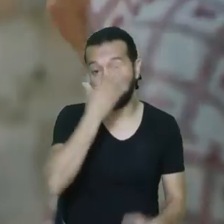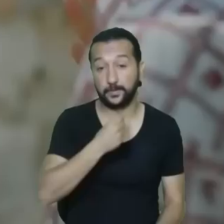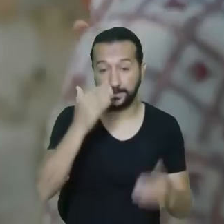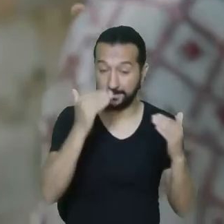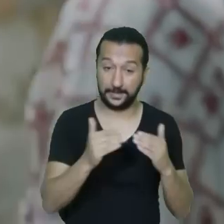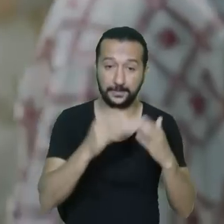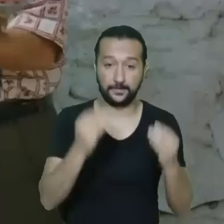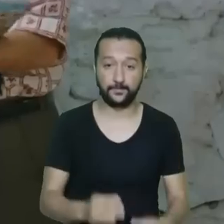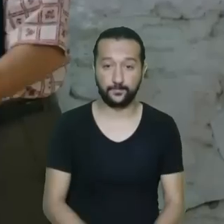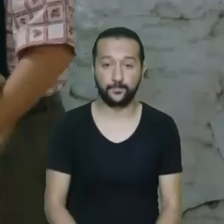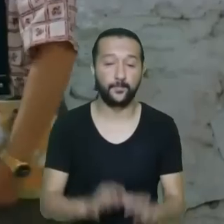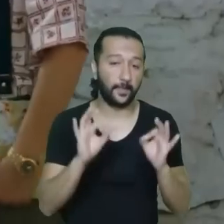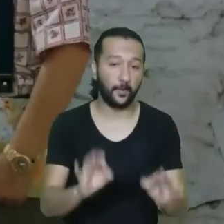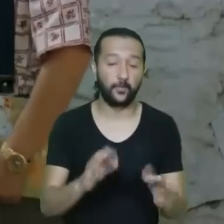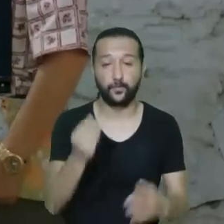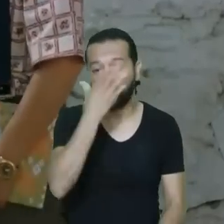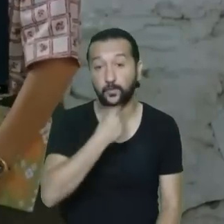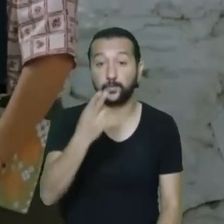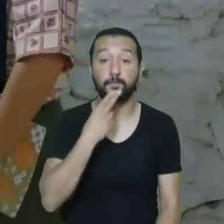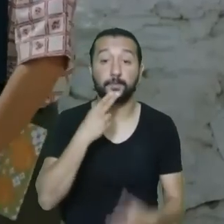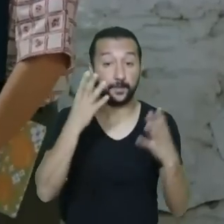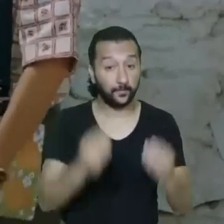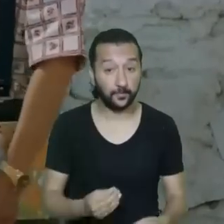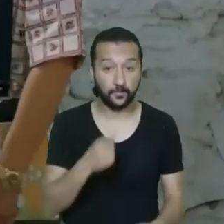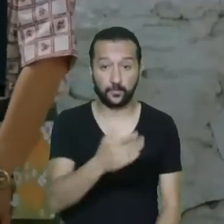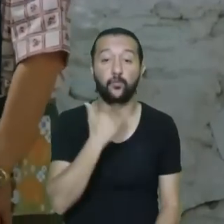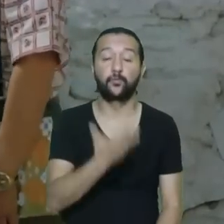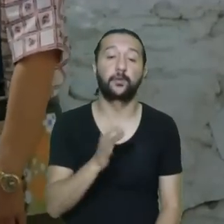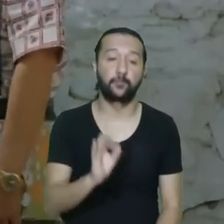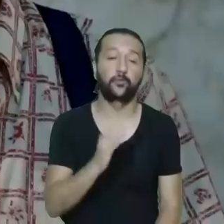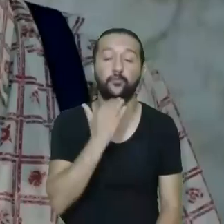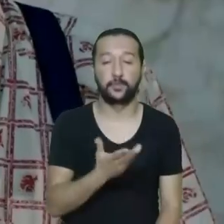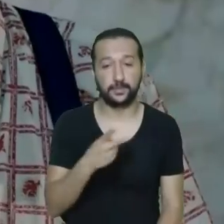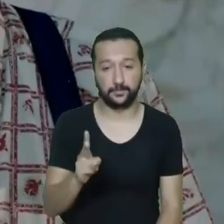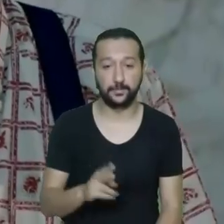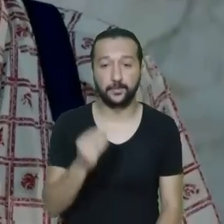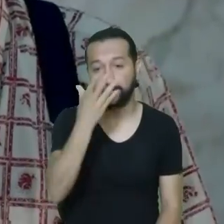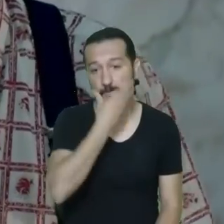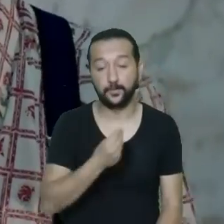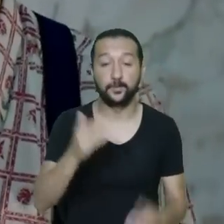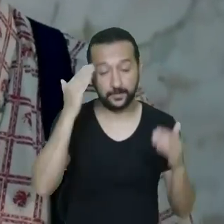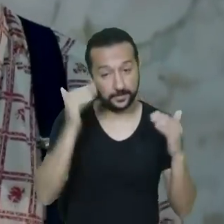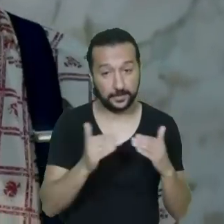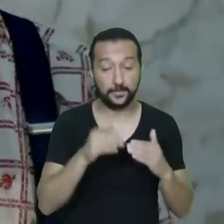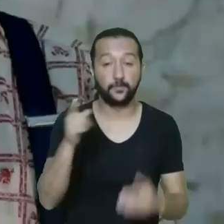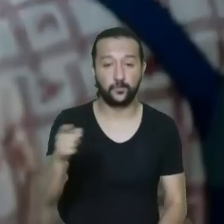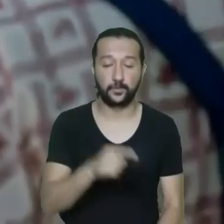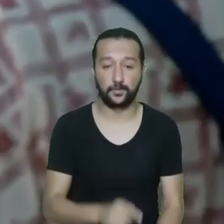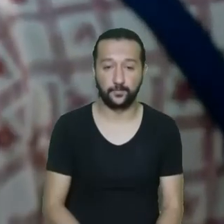yakışan, öyle güzel bir bayan olsaydın olmazdın böyle yani. Çok güzel geçiniydik onunla.